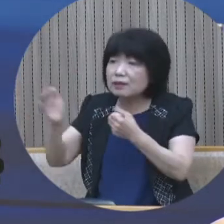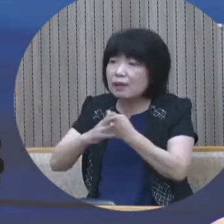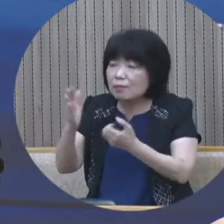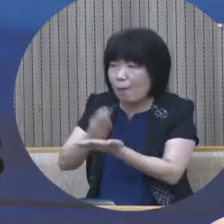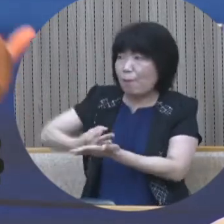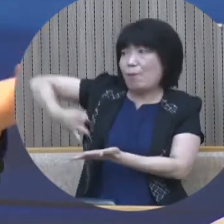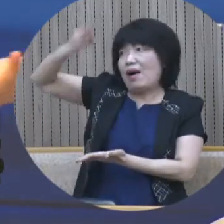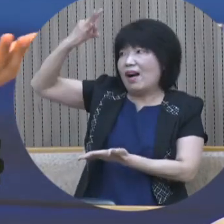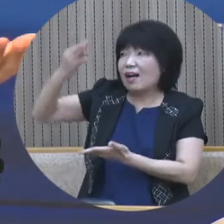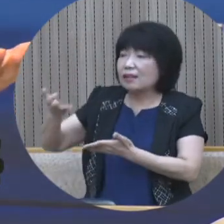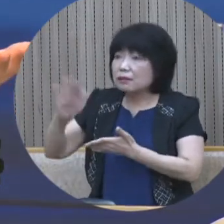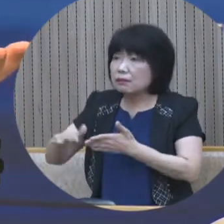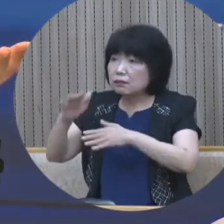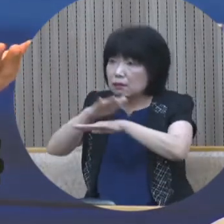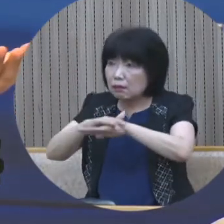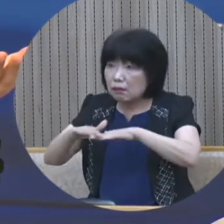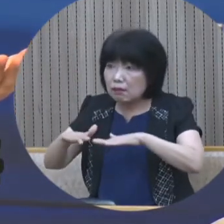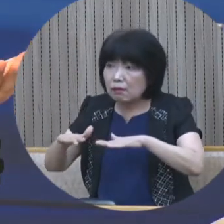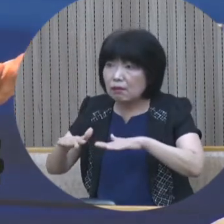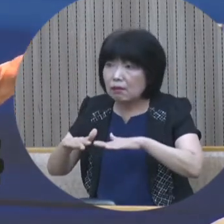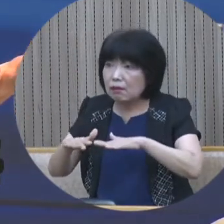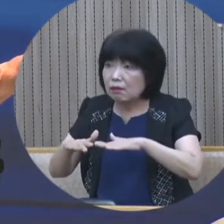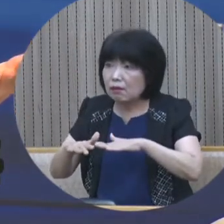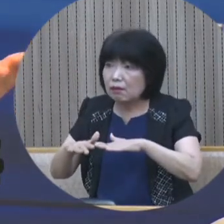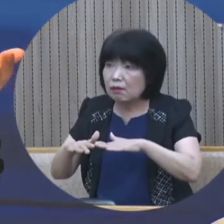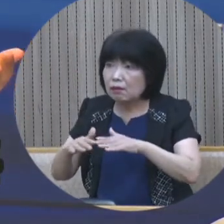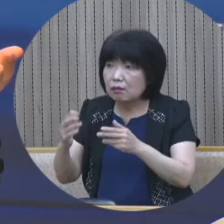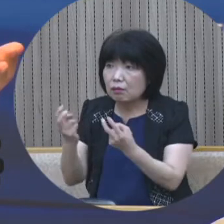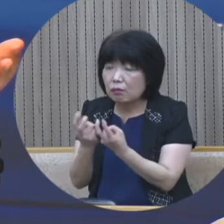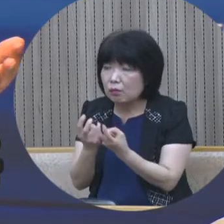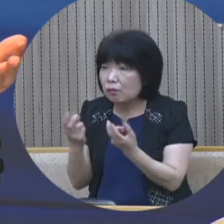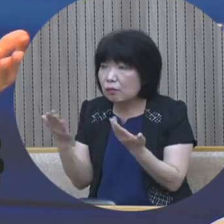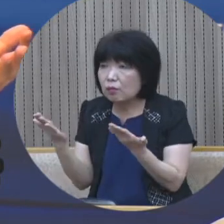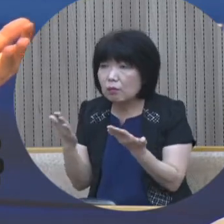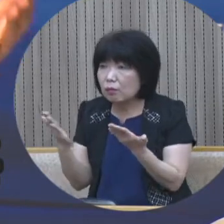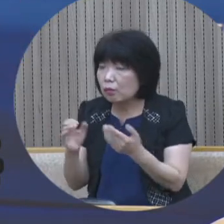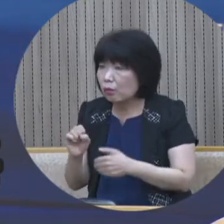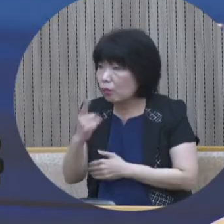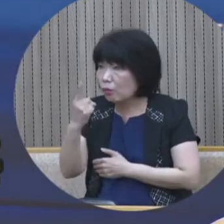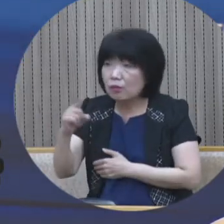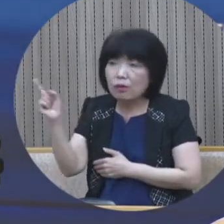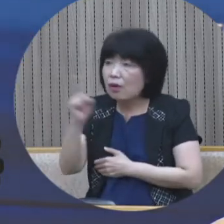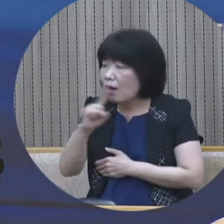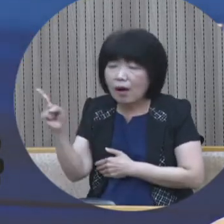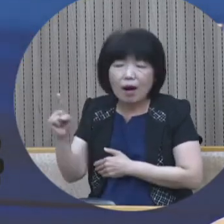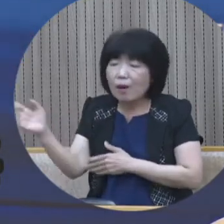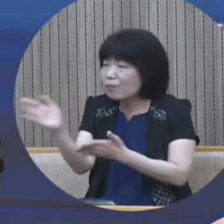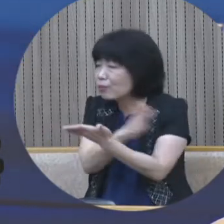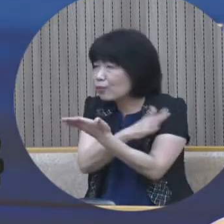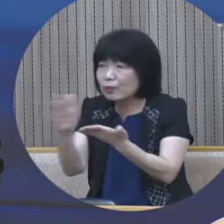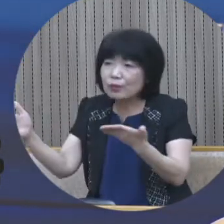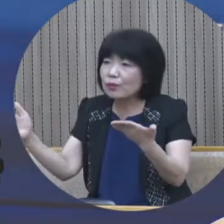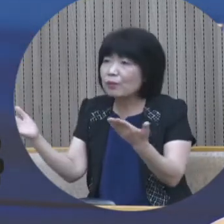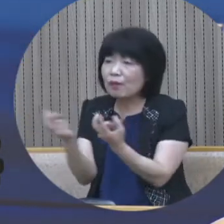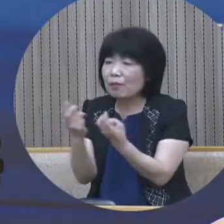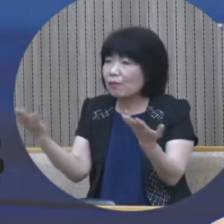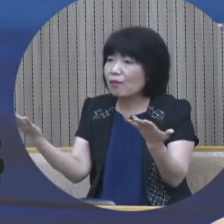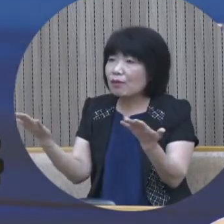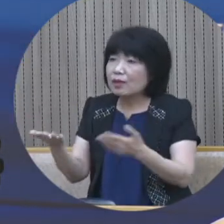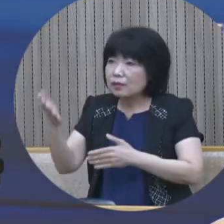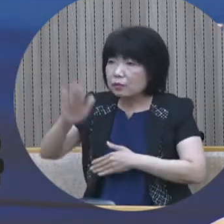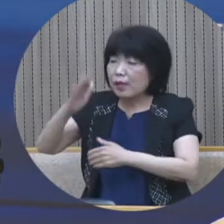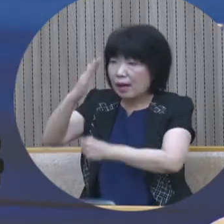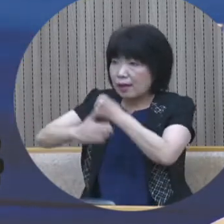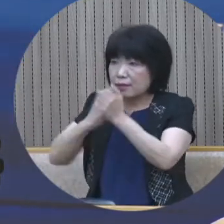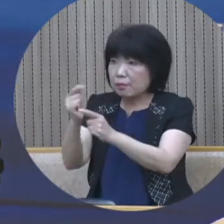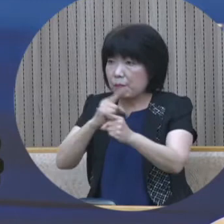폭등했는데 해결될 만한 어떤 요인도 아무것도 없는 거예요. 그런데